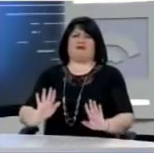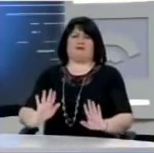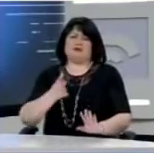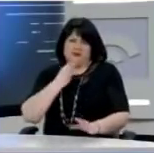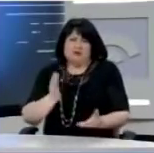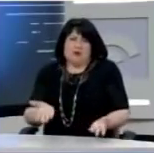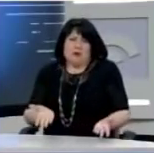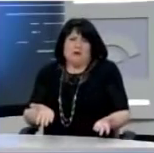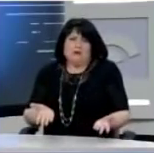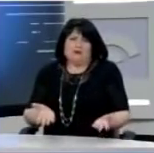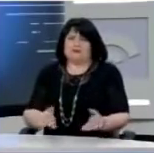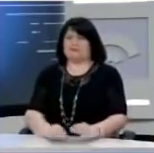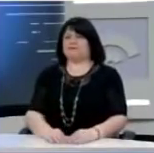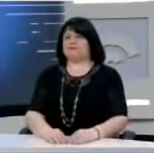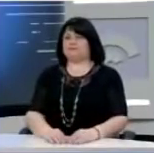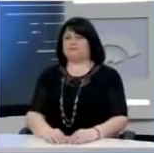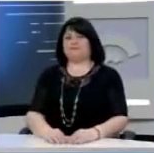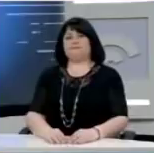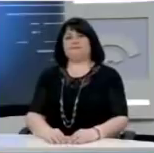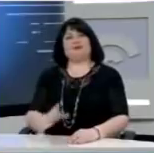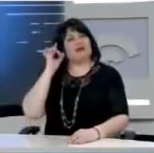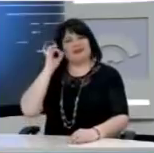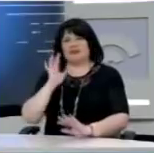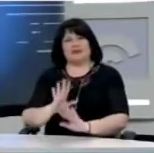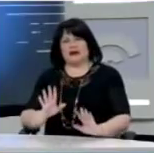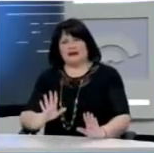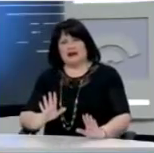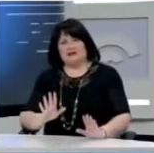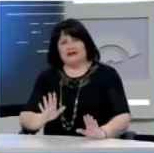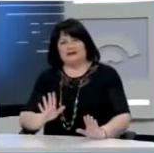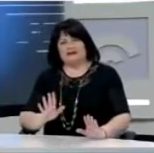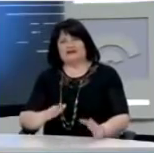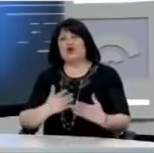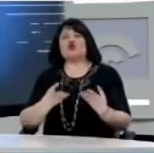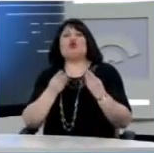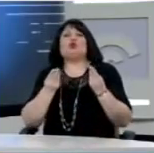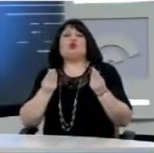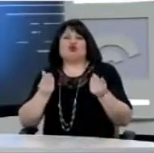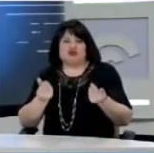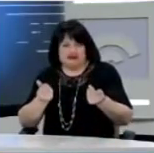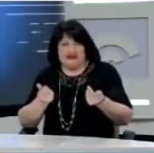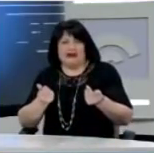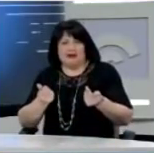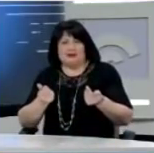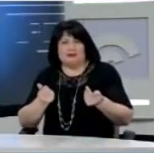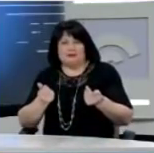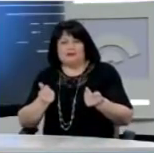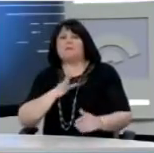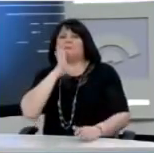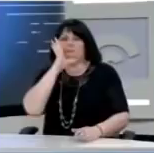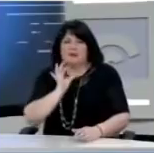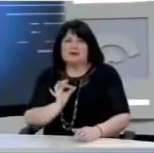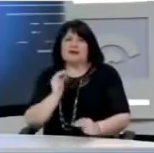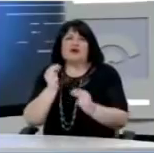λόγος. Αλλά δεν έχετε καταλάβει ότι η ουσία και το πραγματικό